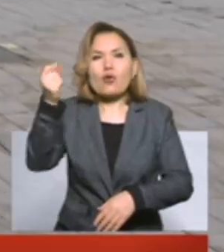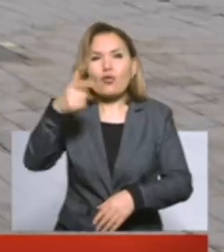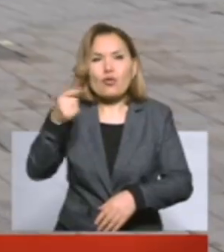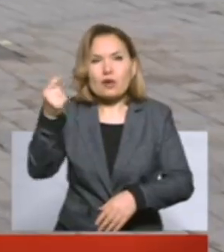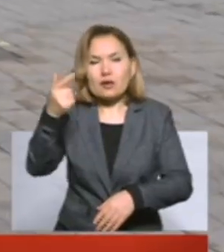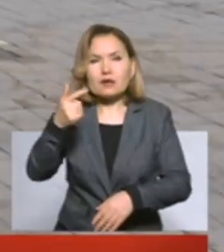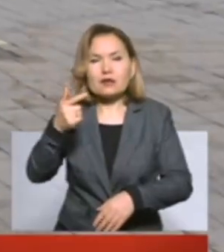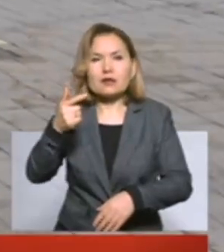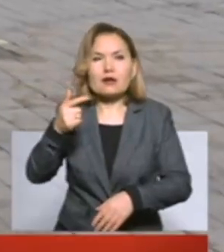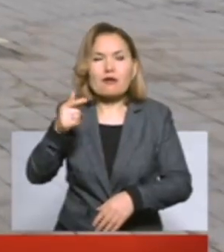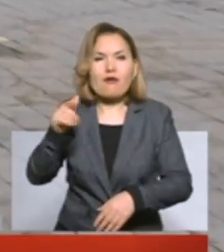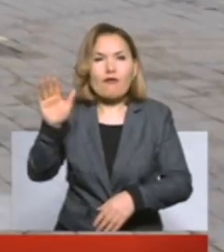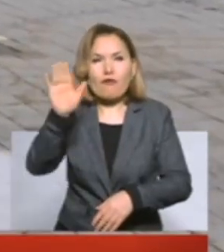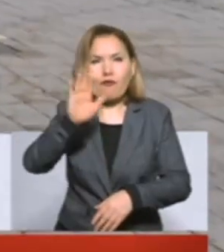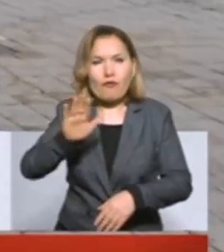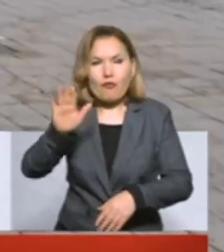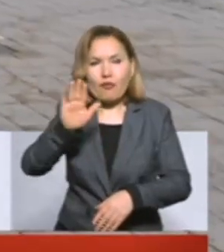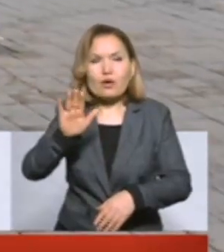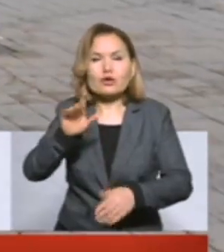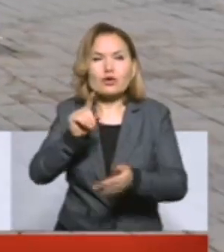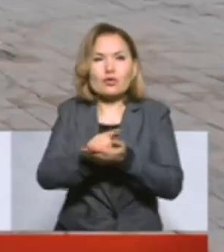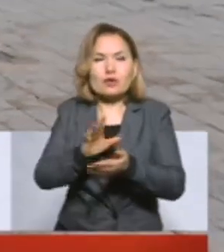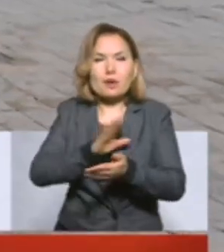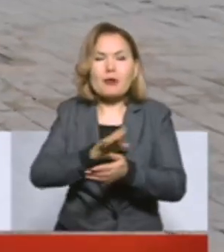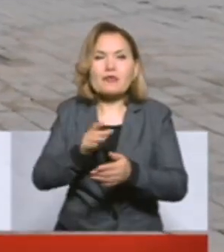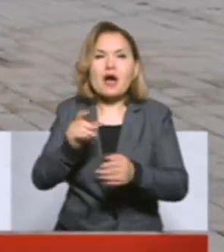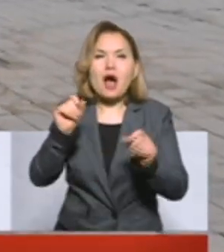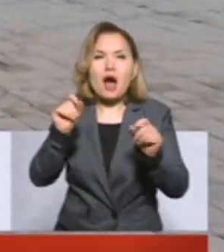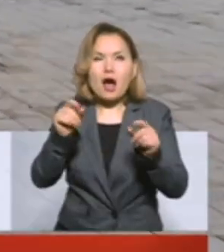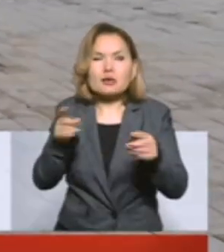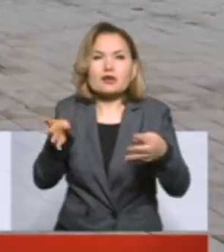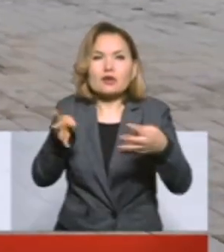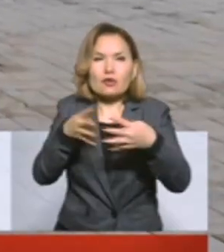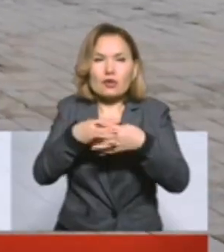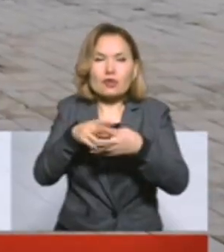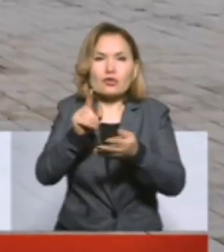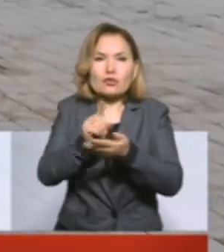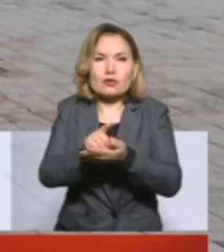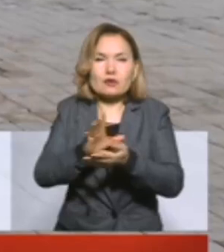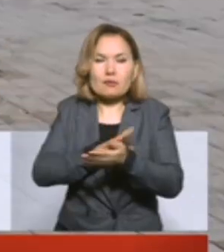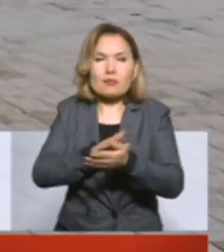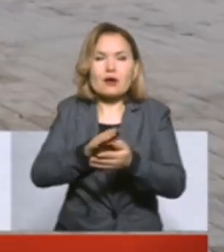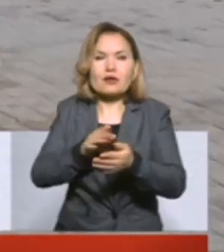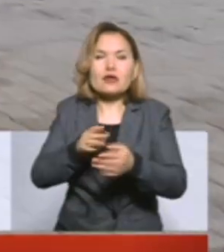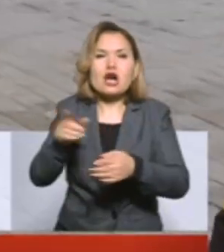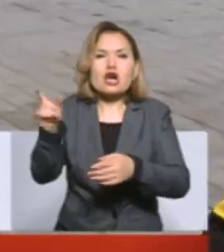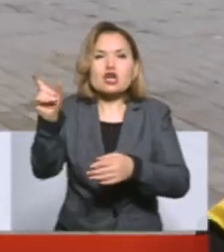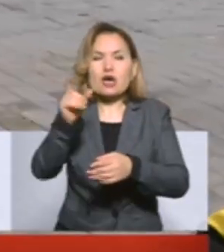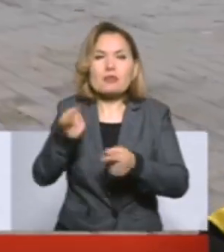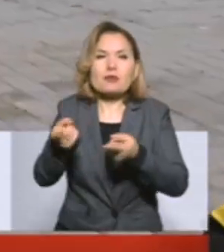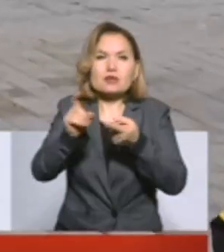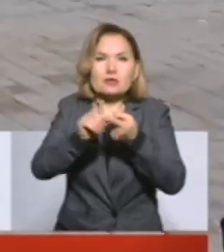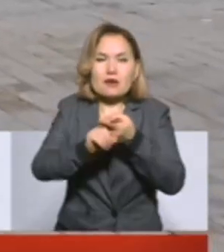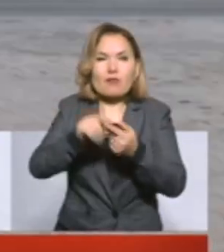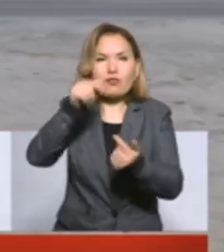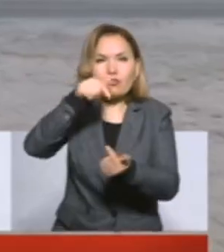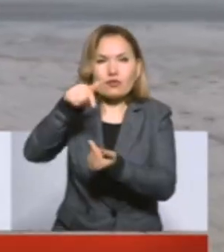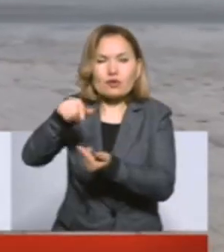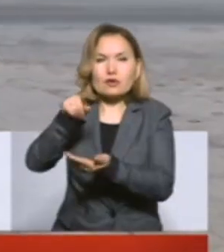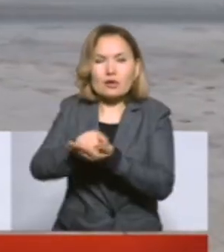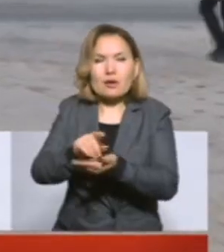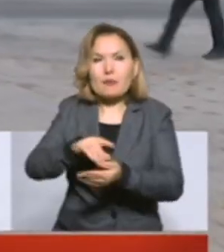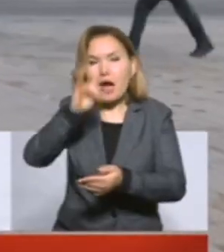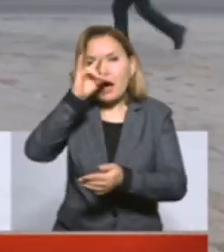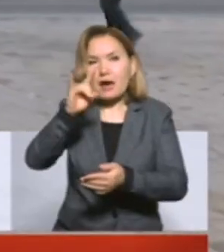фонда, сосын алтынмен жалатқандай болу керек, енді үйткені немен жалаумен бірге олай сәйкестендіру керек.